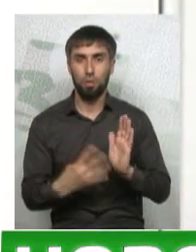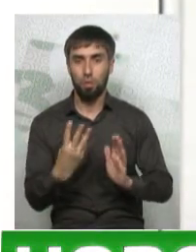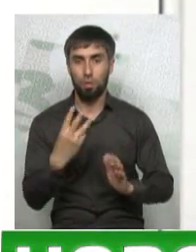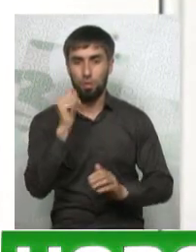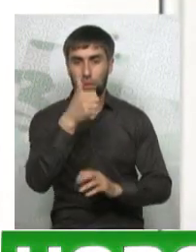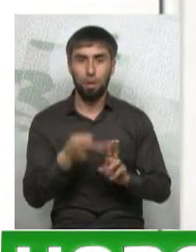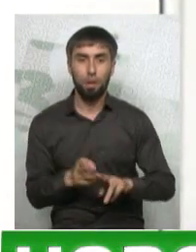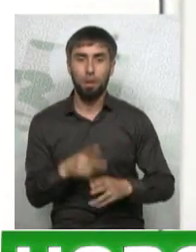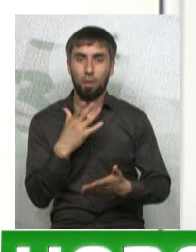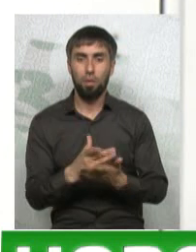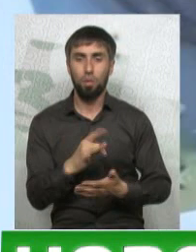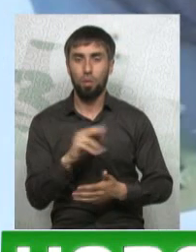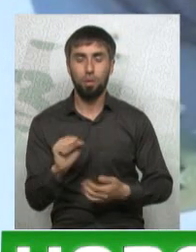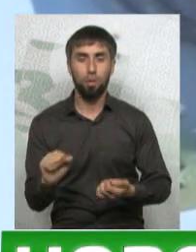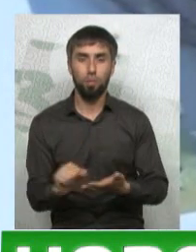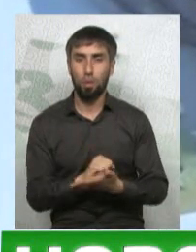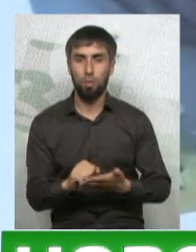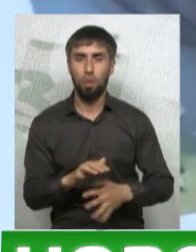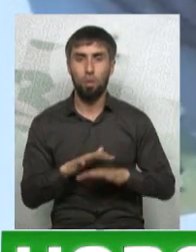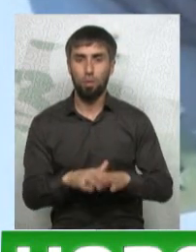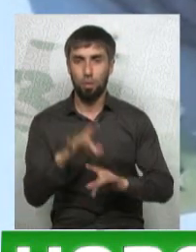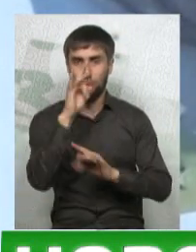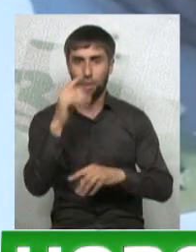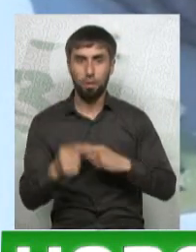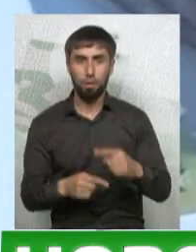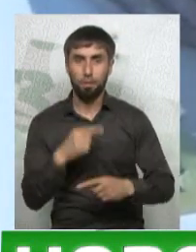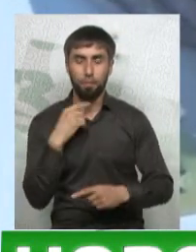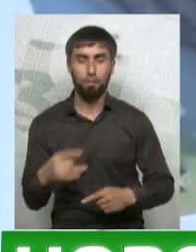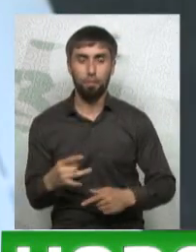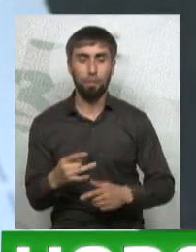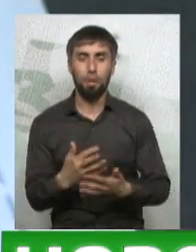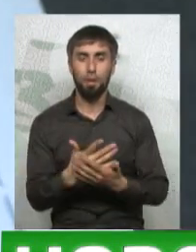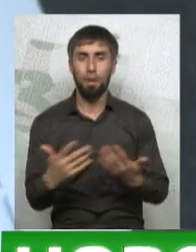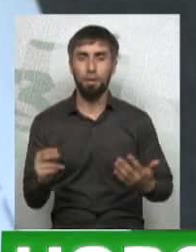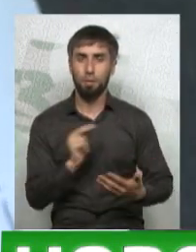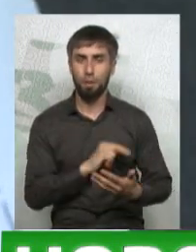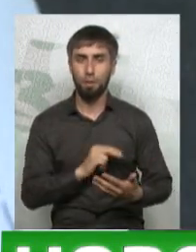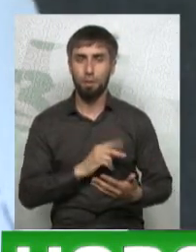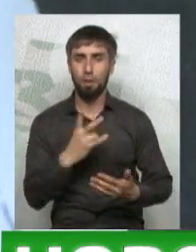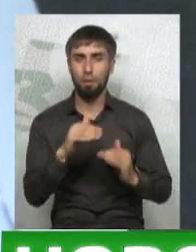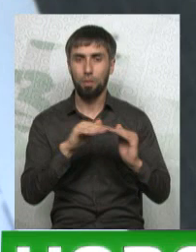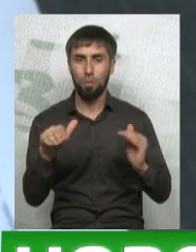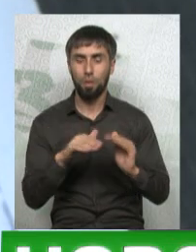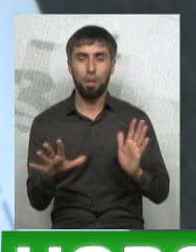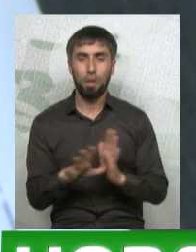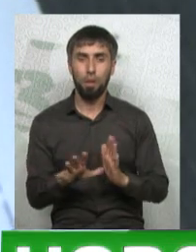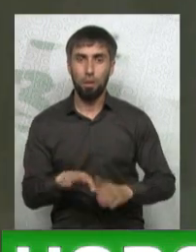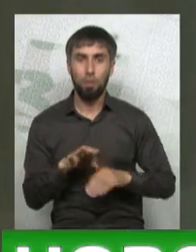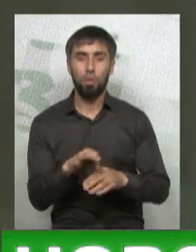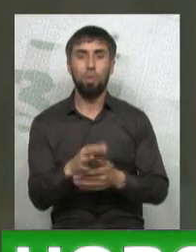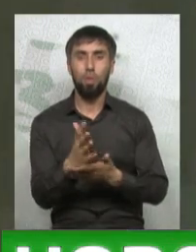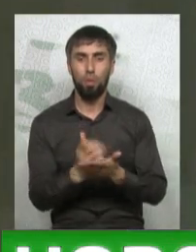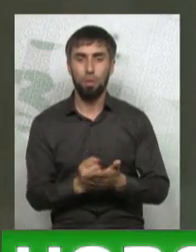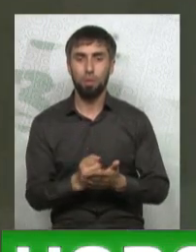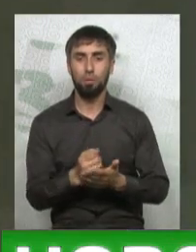года. Это своего рода документальная основа культурного наследия ингушей. В различных работах на полках и электронных носителях хранится